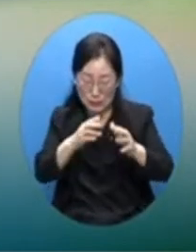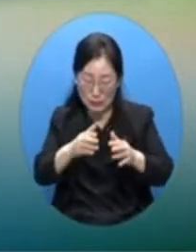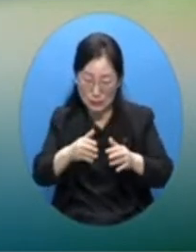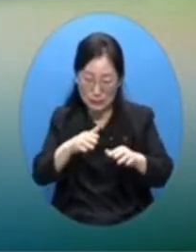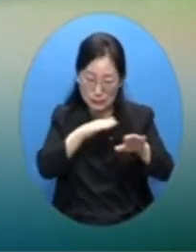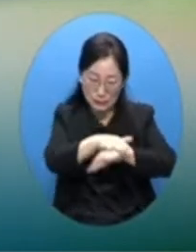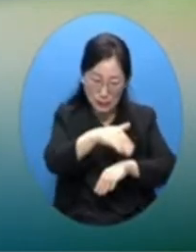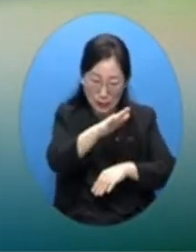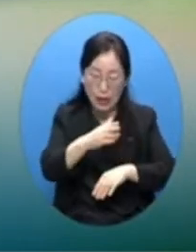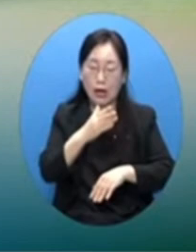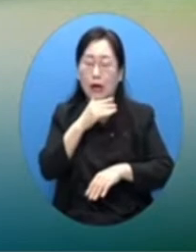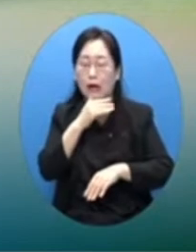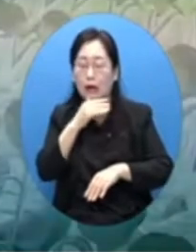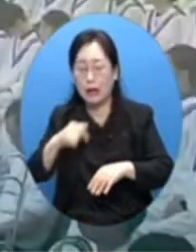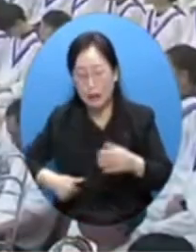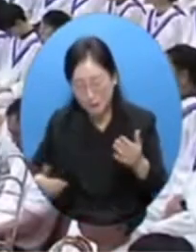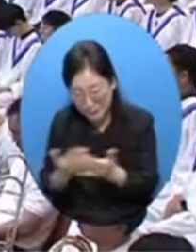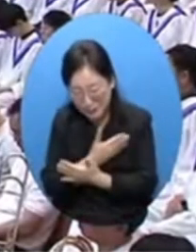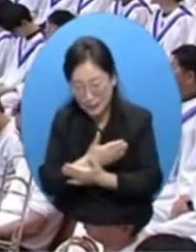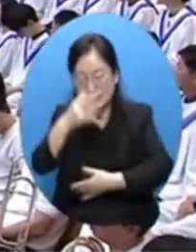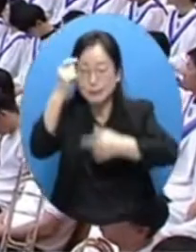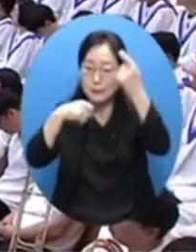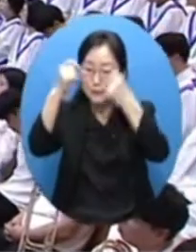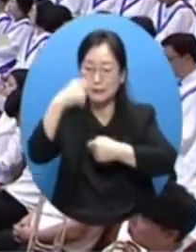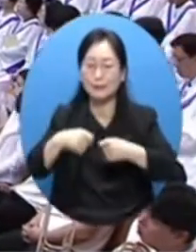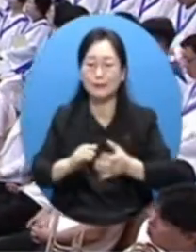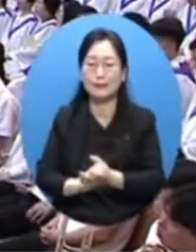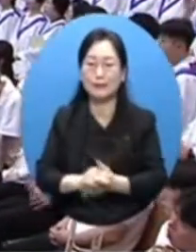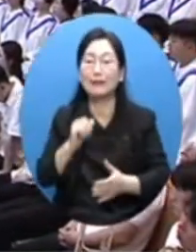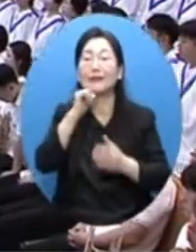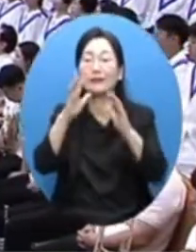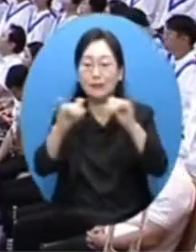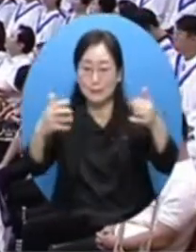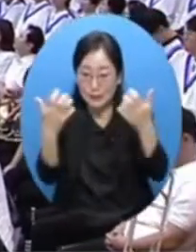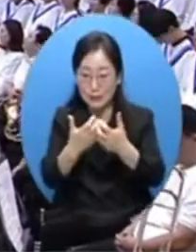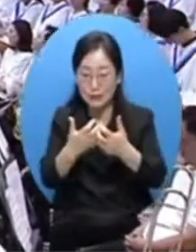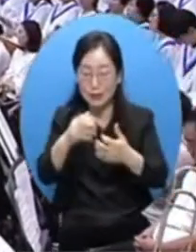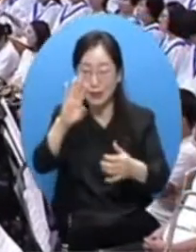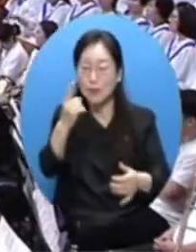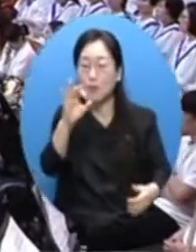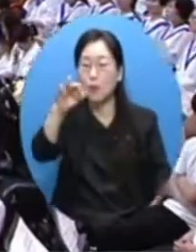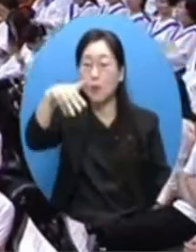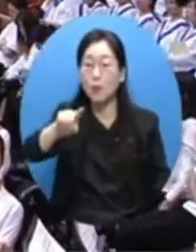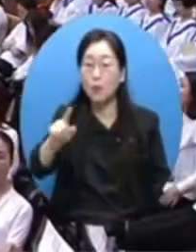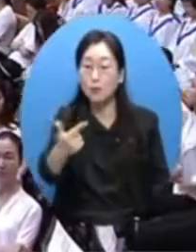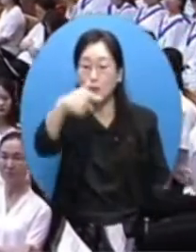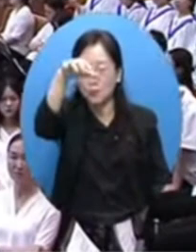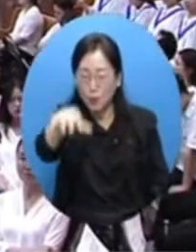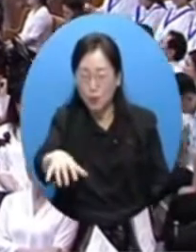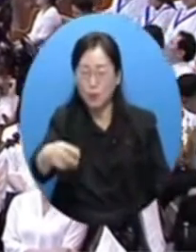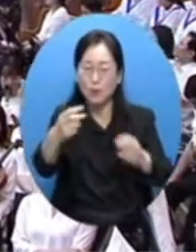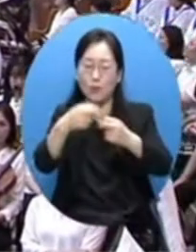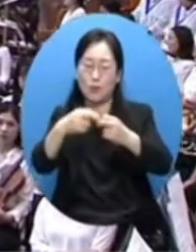그 눈물로 하나 앞에 회개하고 그는 당시 빈민들로 가득했던 봉천동에 병원을 다시